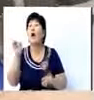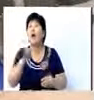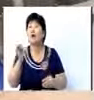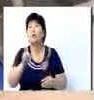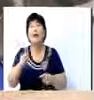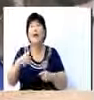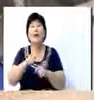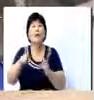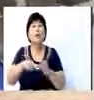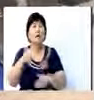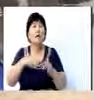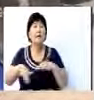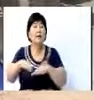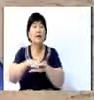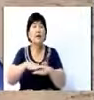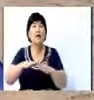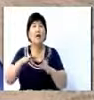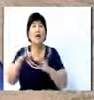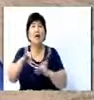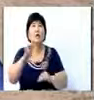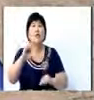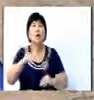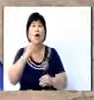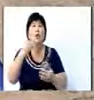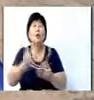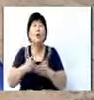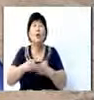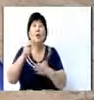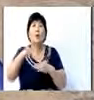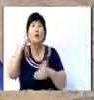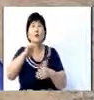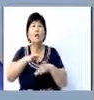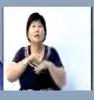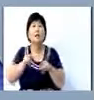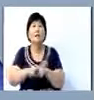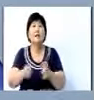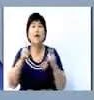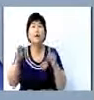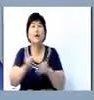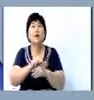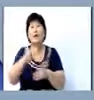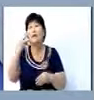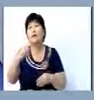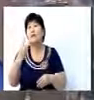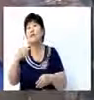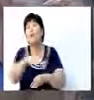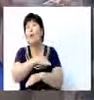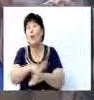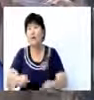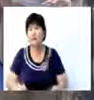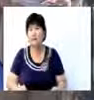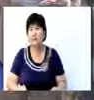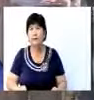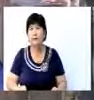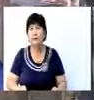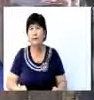аким города порадовал жителей микрорайона соврет хорошей новостью до конца года планируется провести здесь капитальный ремонт 32 улиц asus